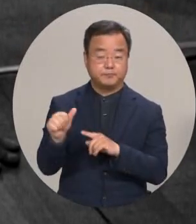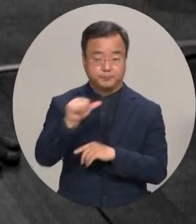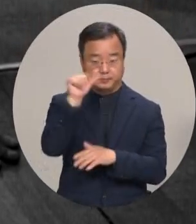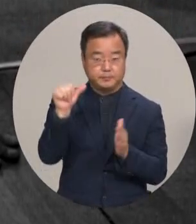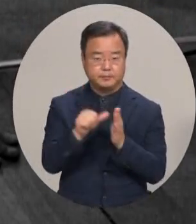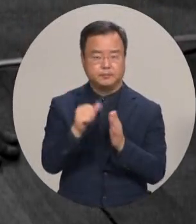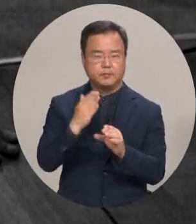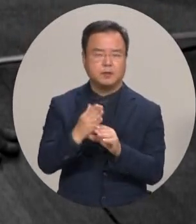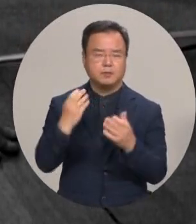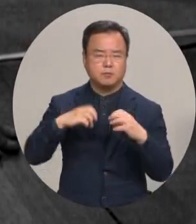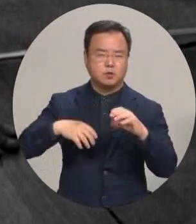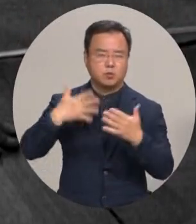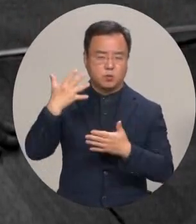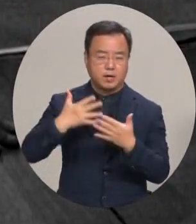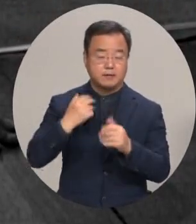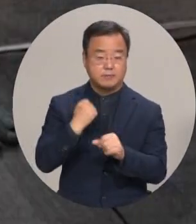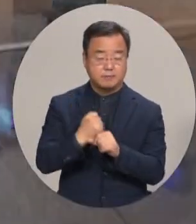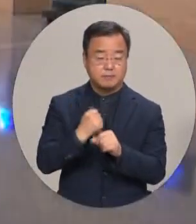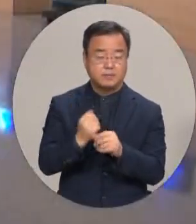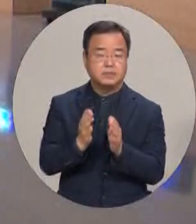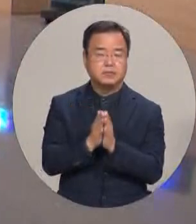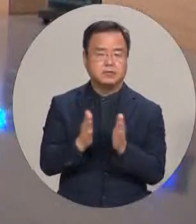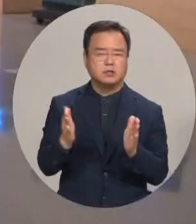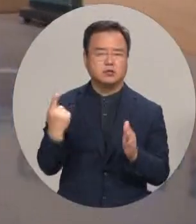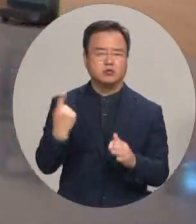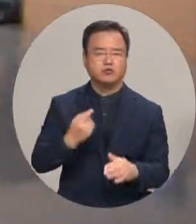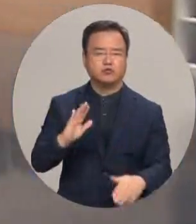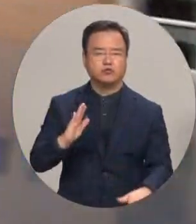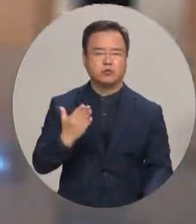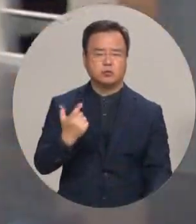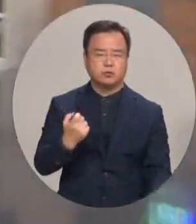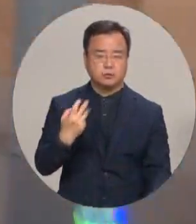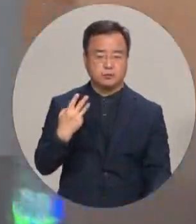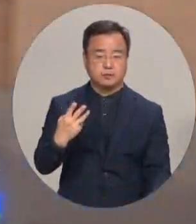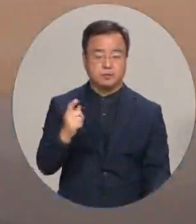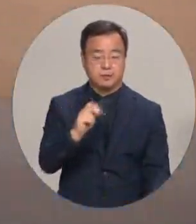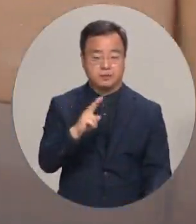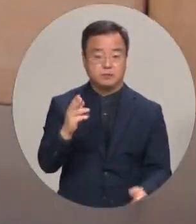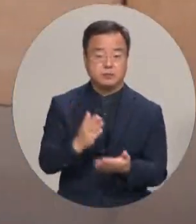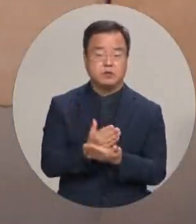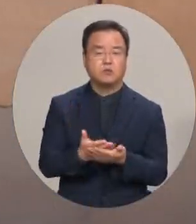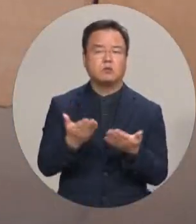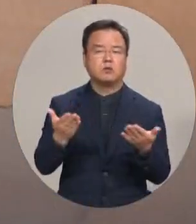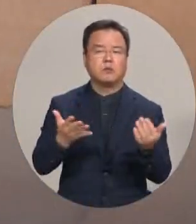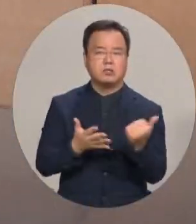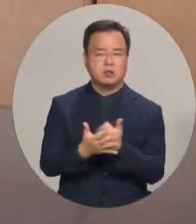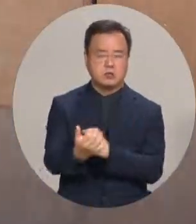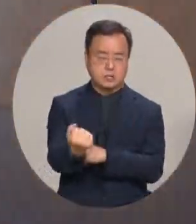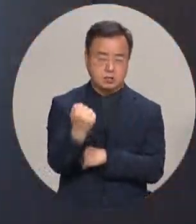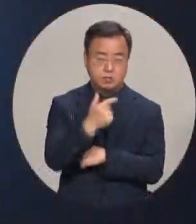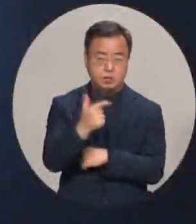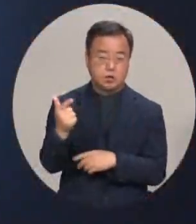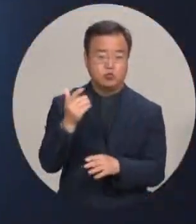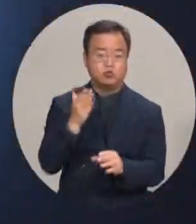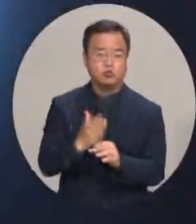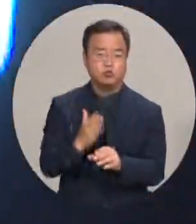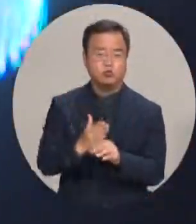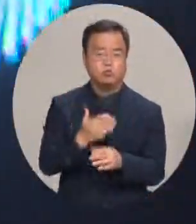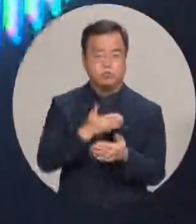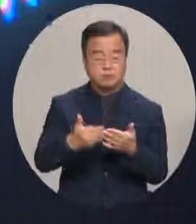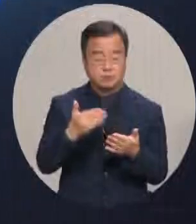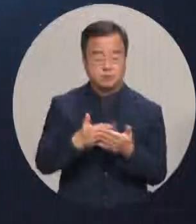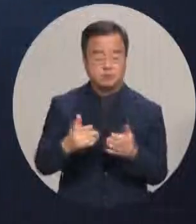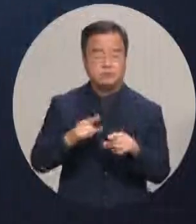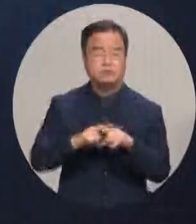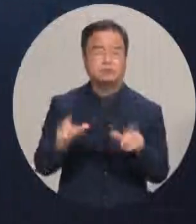아트가 탄생한 건 1963년쯤. 서서히 TV가 보급되고 영향력이 커지던 시기, 백남준은 미술과